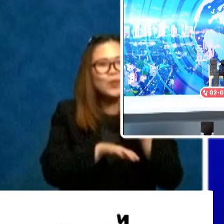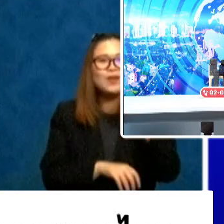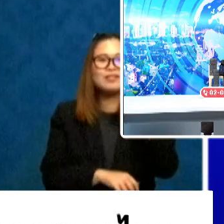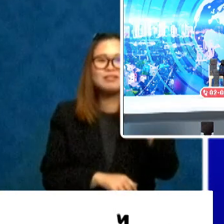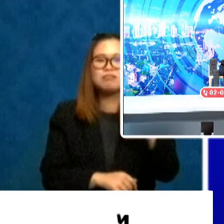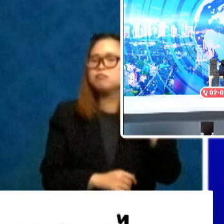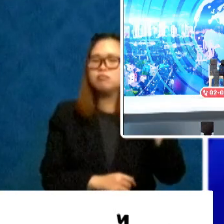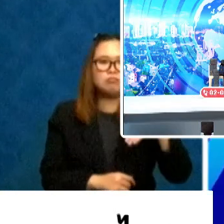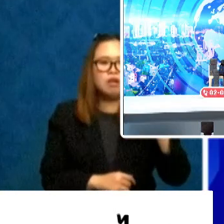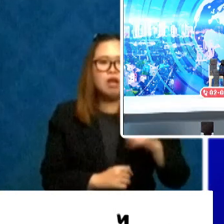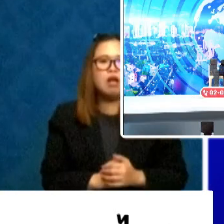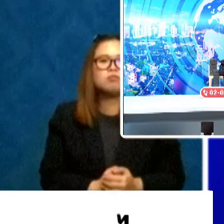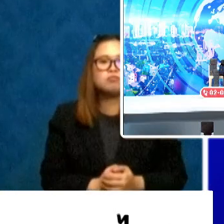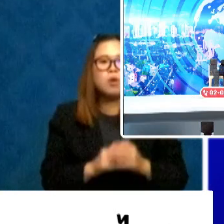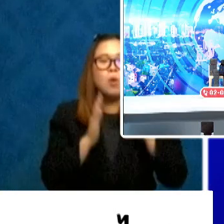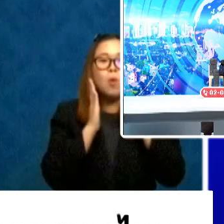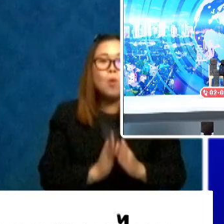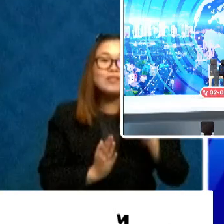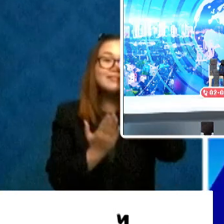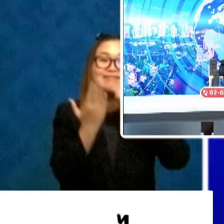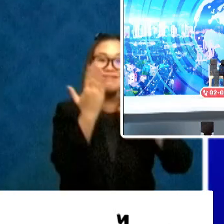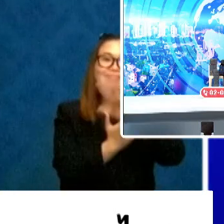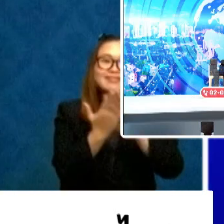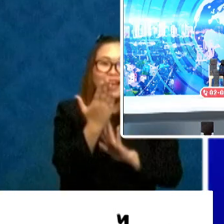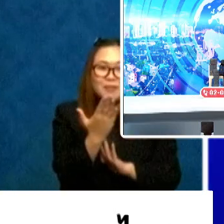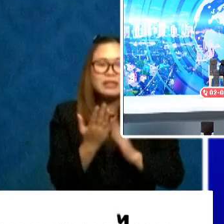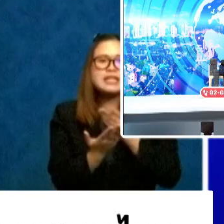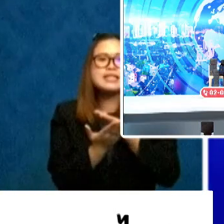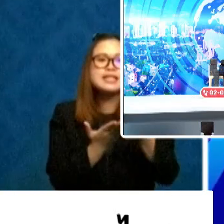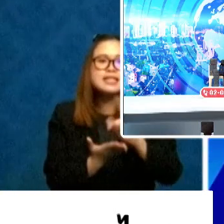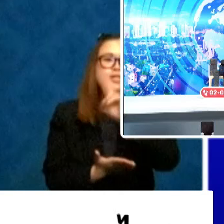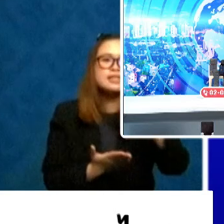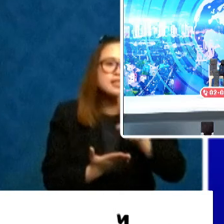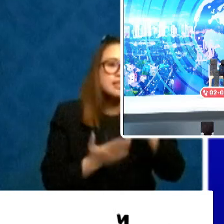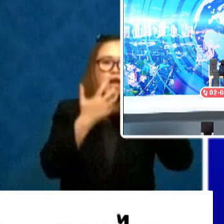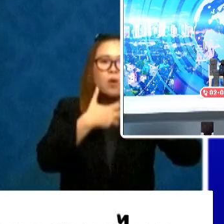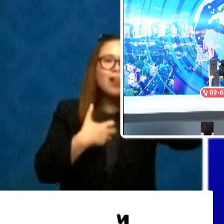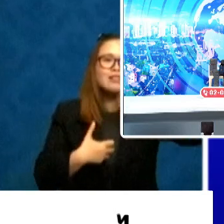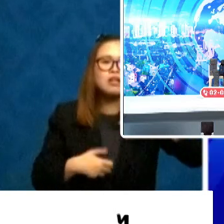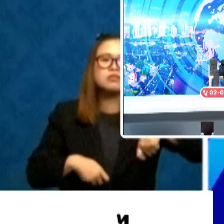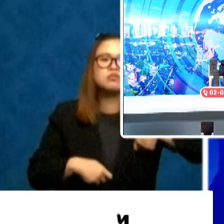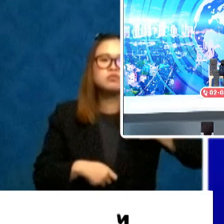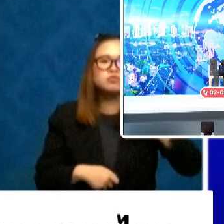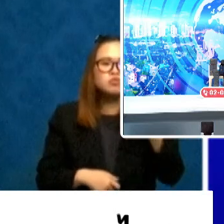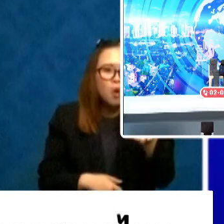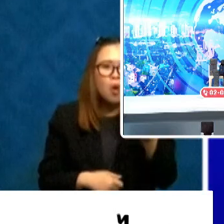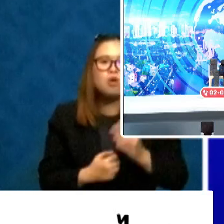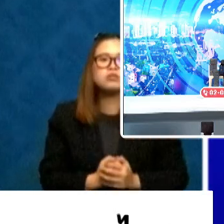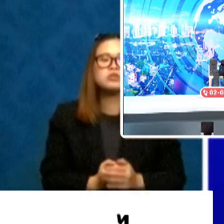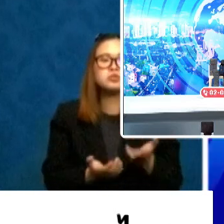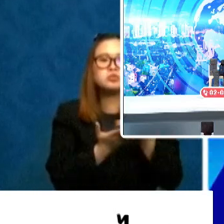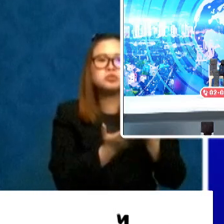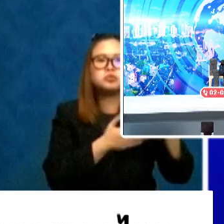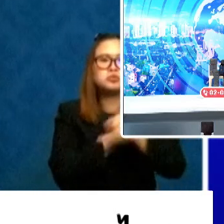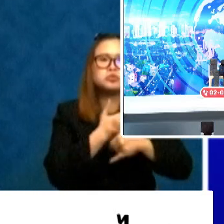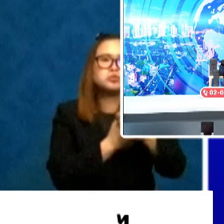งเนี้ยจำเป็นจะต้องมีค่าใช้จ่ายในการกระตุ้นเศรษฐกิจแล้วก็เสริมความเข้มแข็งของระบบเศรษฐกิจนะก็คาดว่าเมื่อเกิดการใช้จ่ายจะ